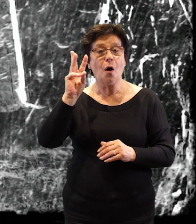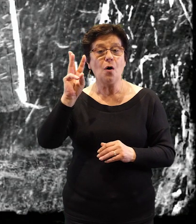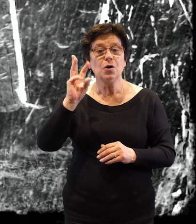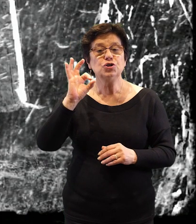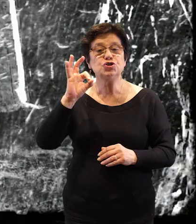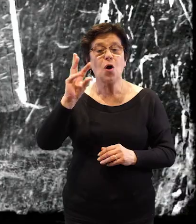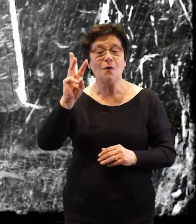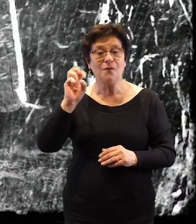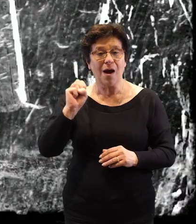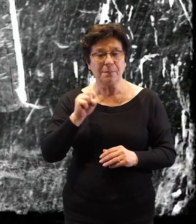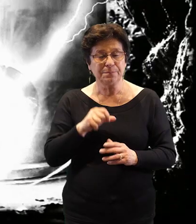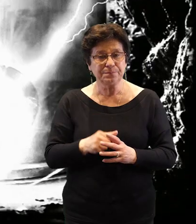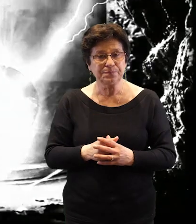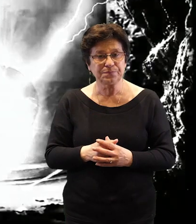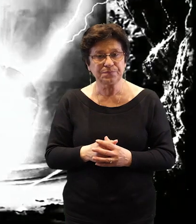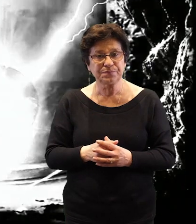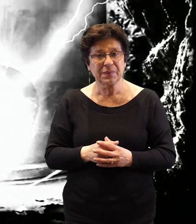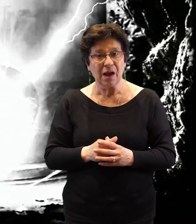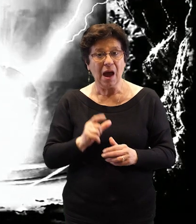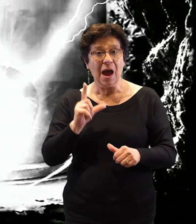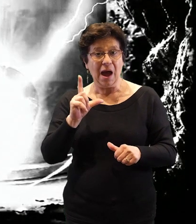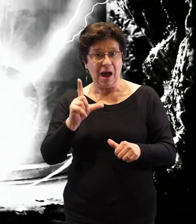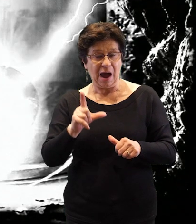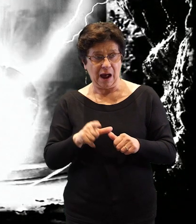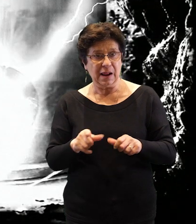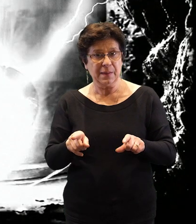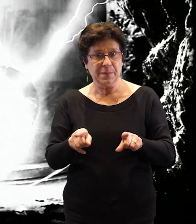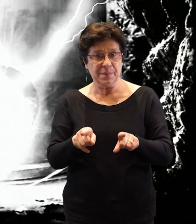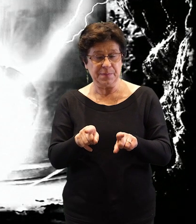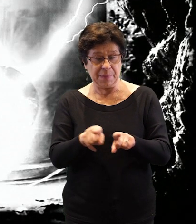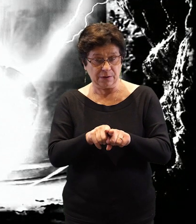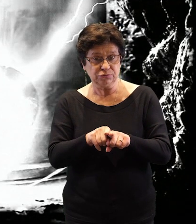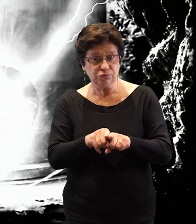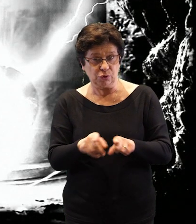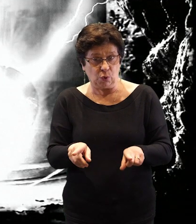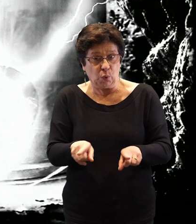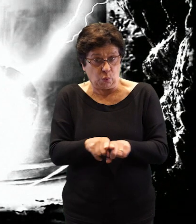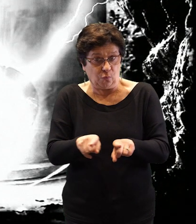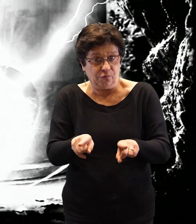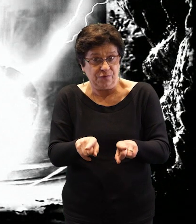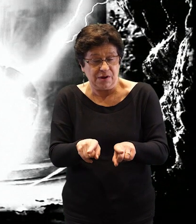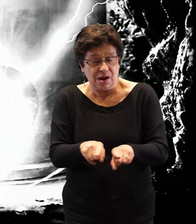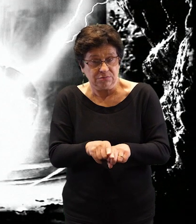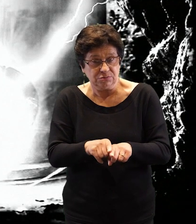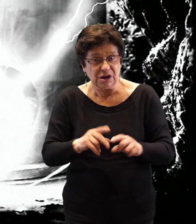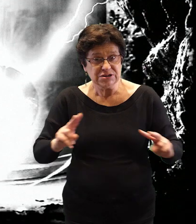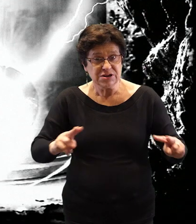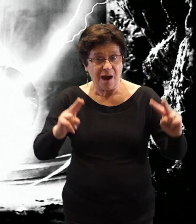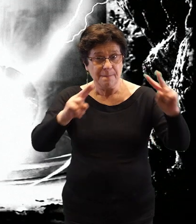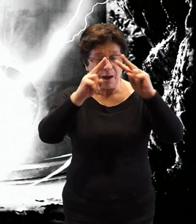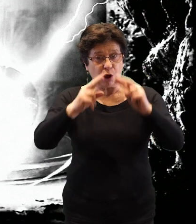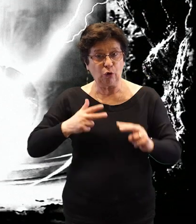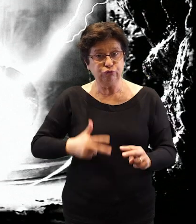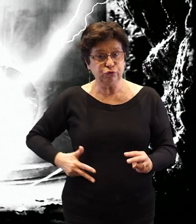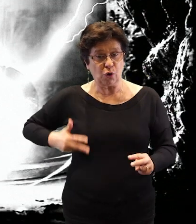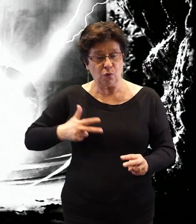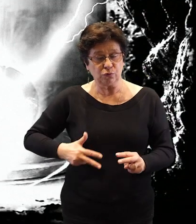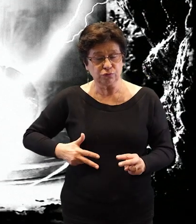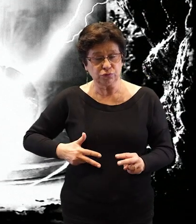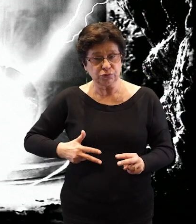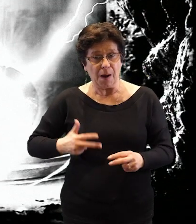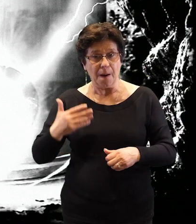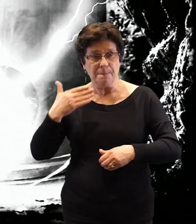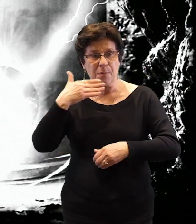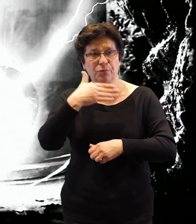Ludwikowice Kłodzkie, ale też pojawił się Zamek Książ. Ja już pod koniec XX